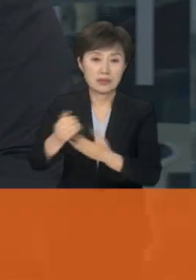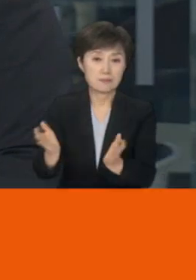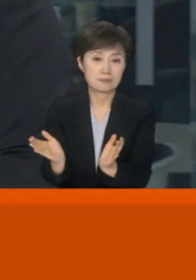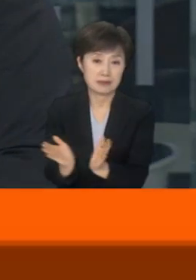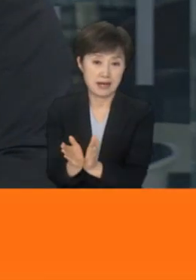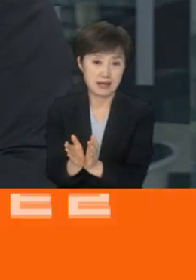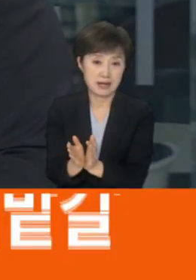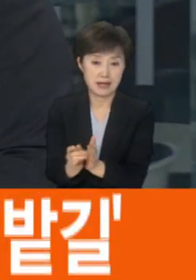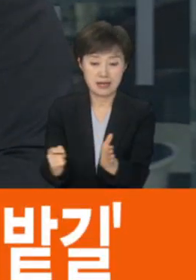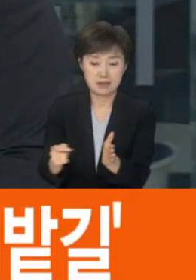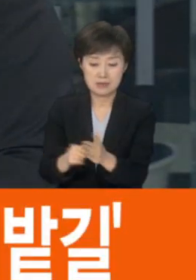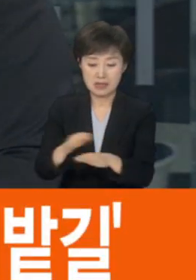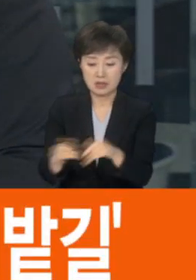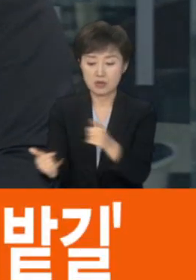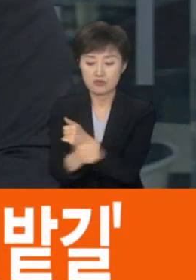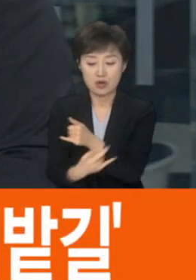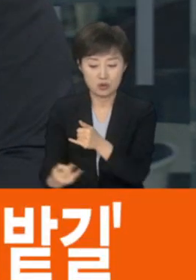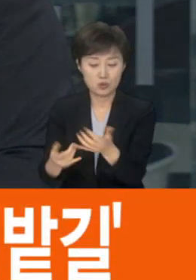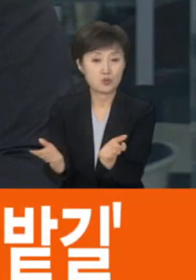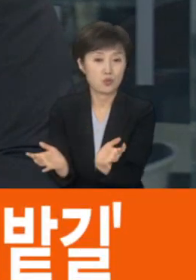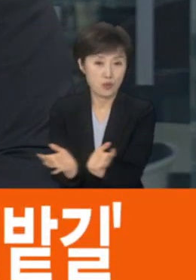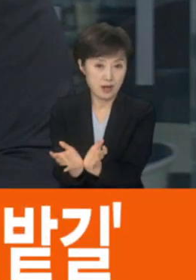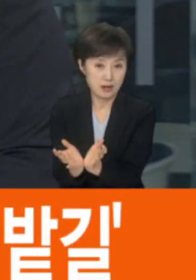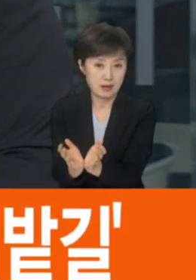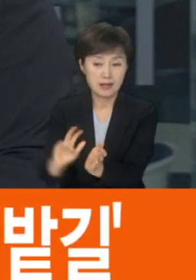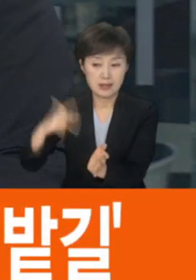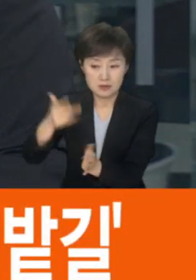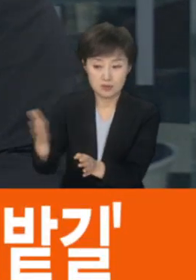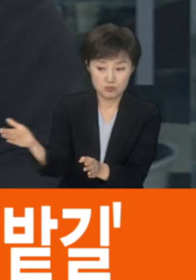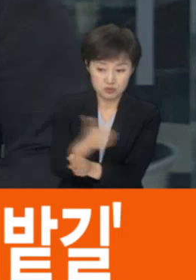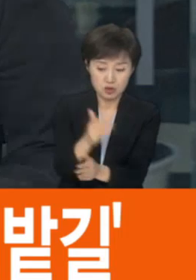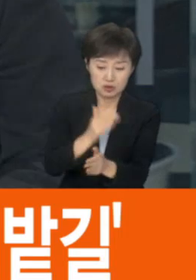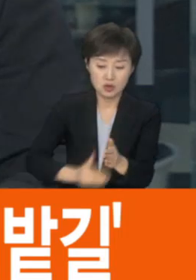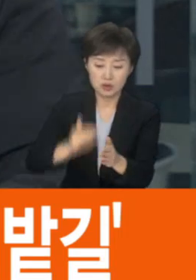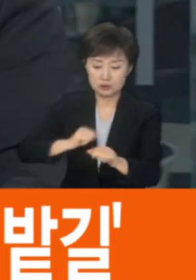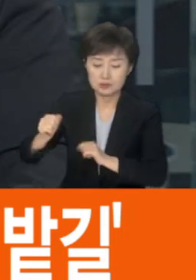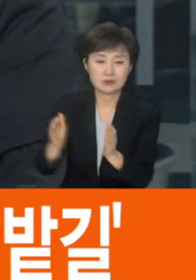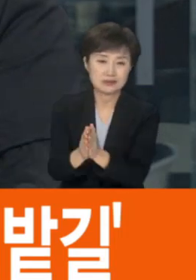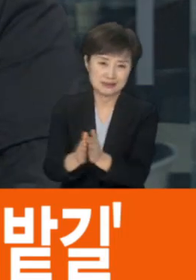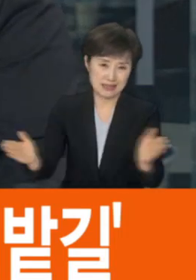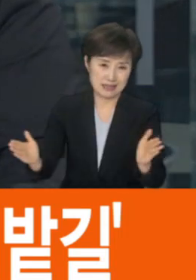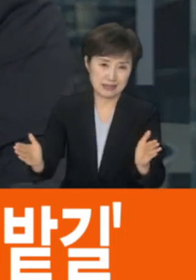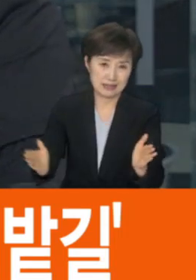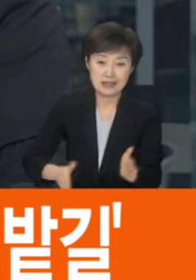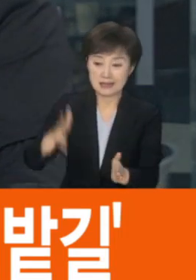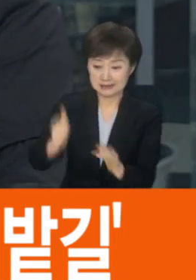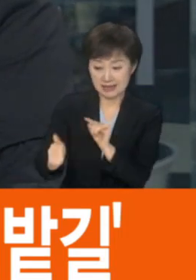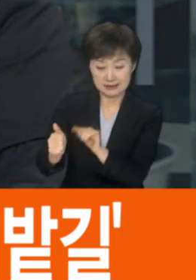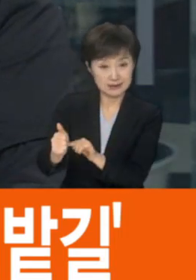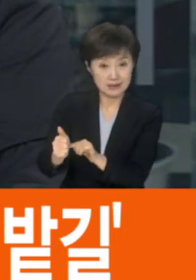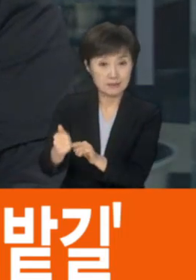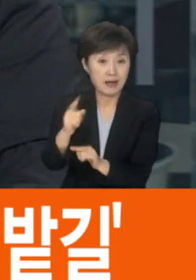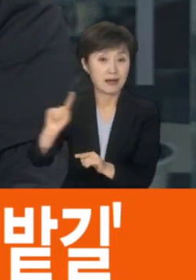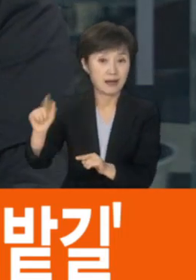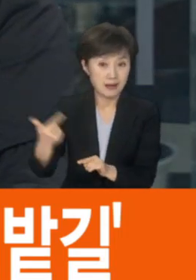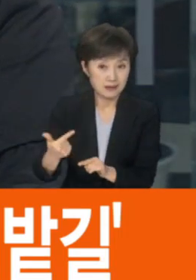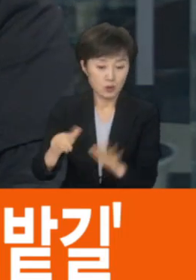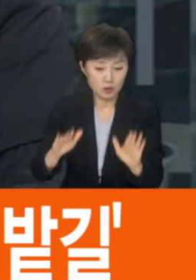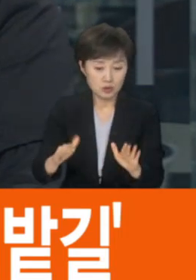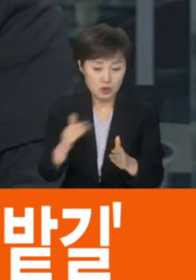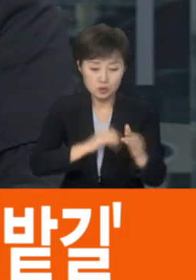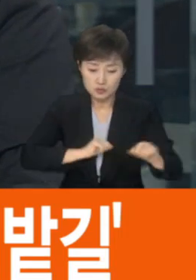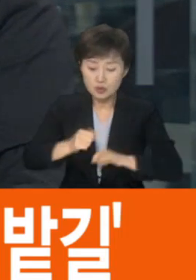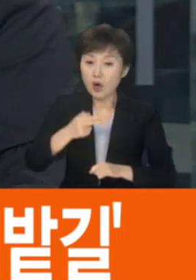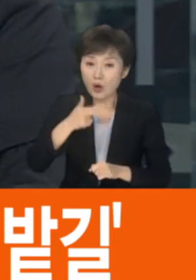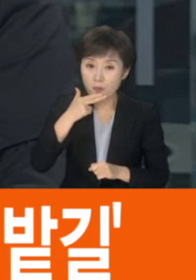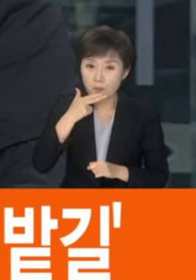국민의힘 한동훈 비대위가 다음 주 본격 가동에 들어갑니다. 한 전 장관은 공식 일정 없이 당분간 전국 구상에 몰두할